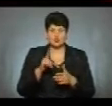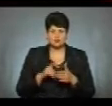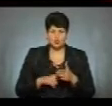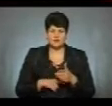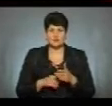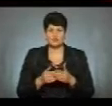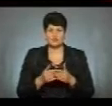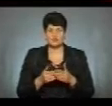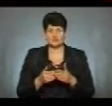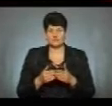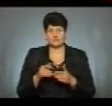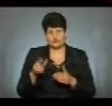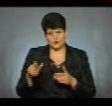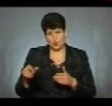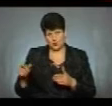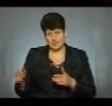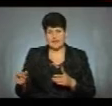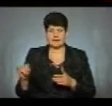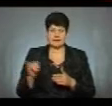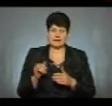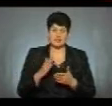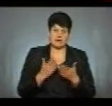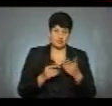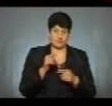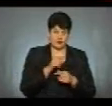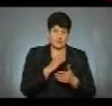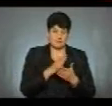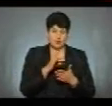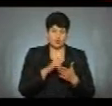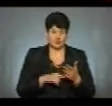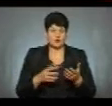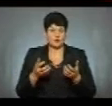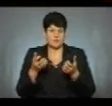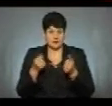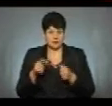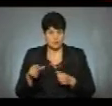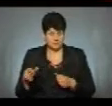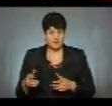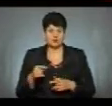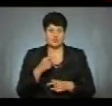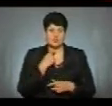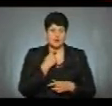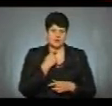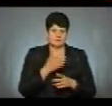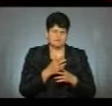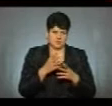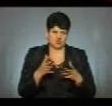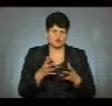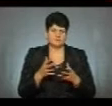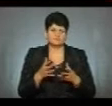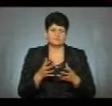від мешканців. І, відповідно, якщо вони мають довіру і підтримку, то їхній голос дедалі більше